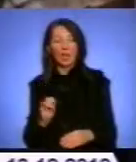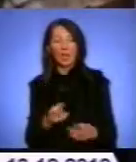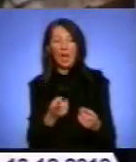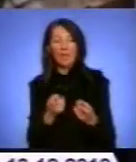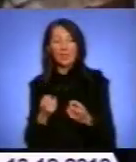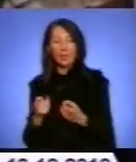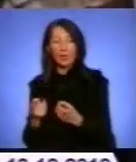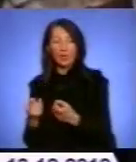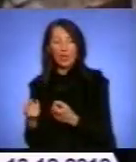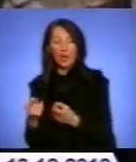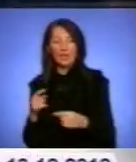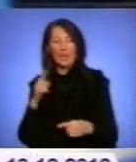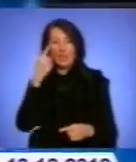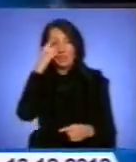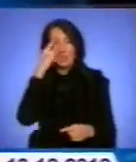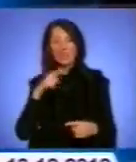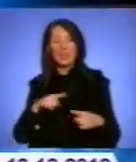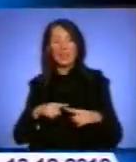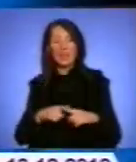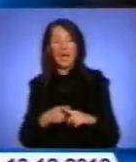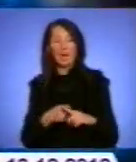залучати індійські технології.